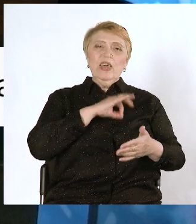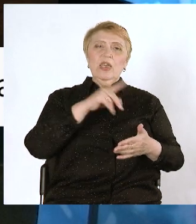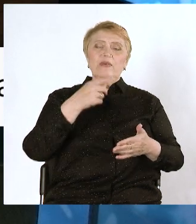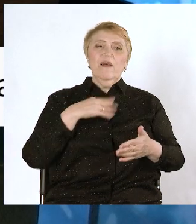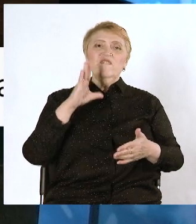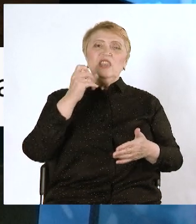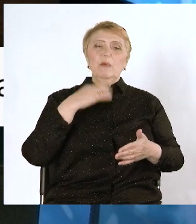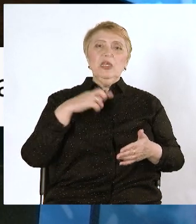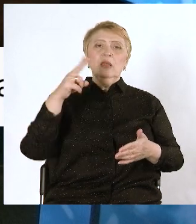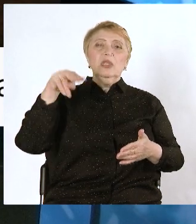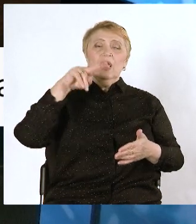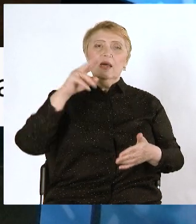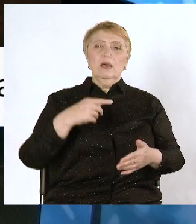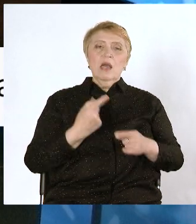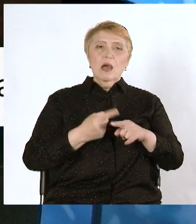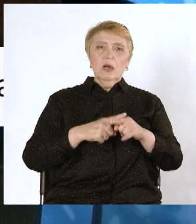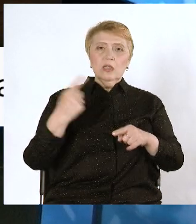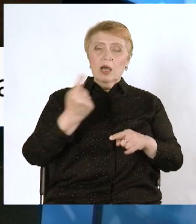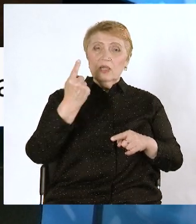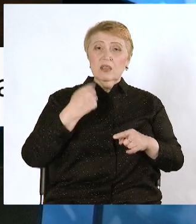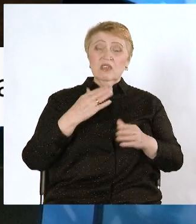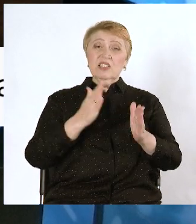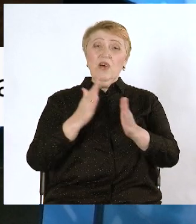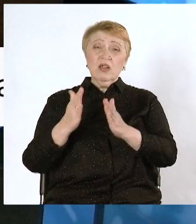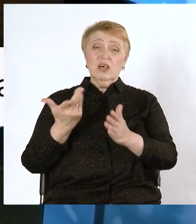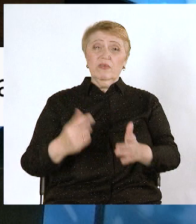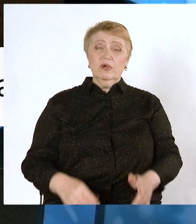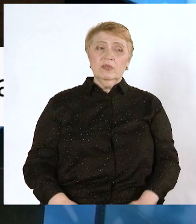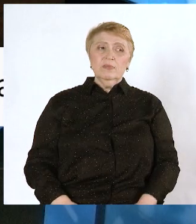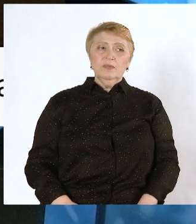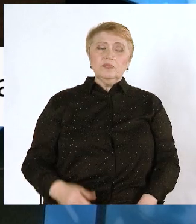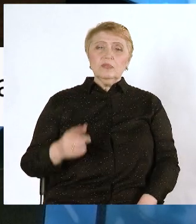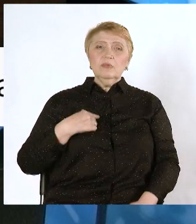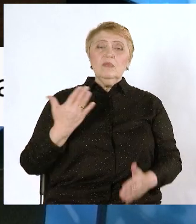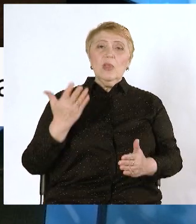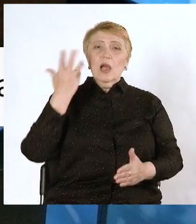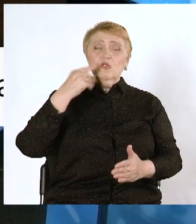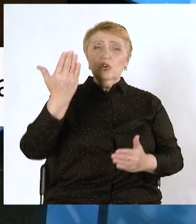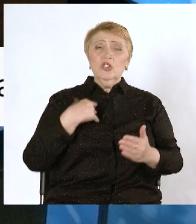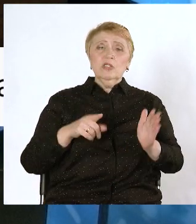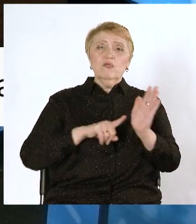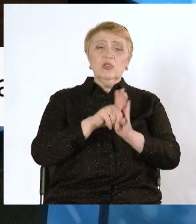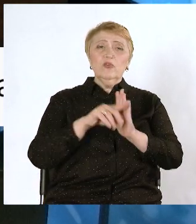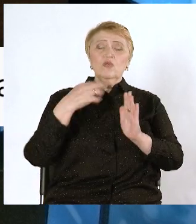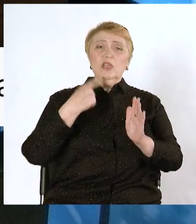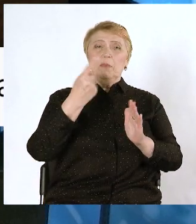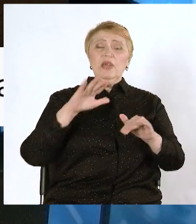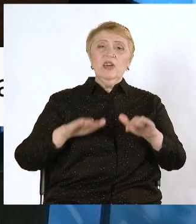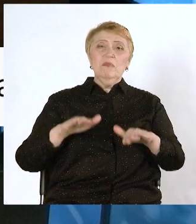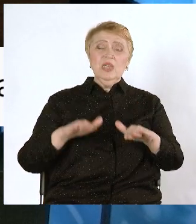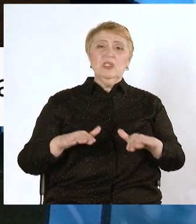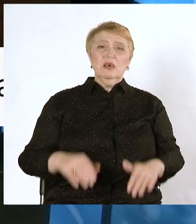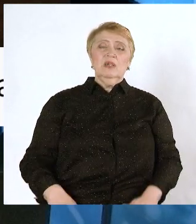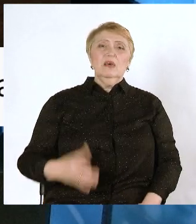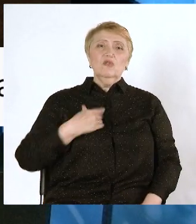из факторов которые ну сегодня вот выходит ну на первые места в плане профилактики атеросклероза мы